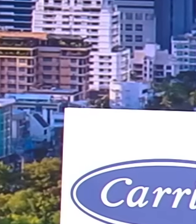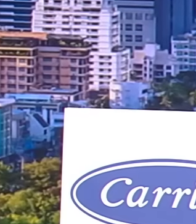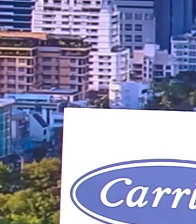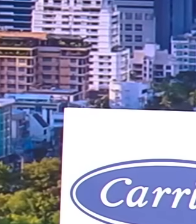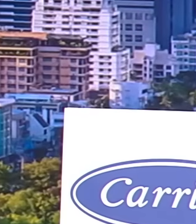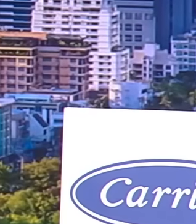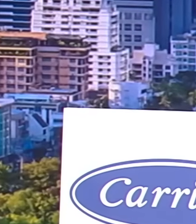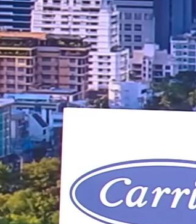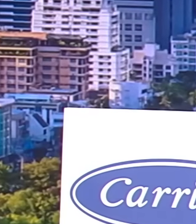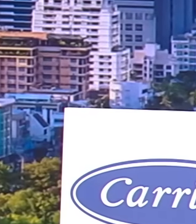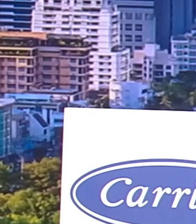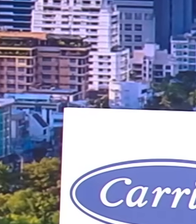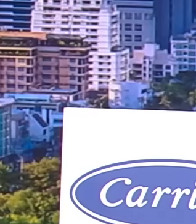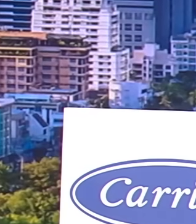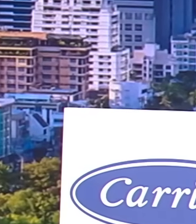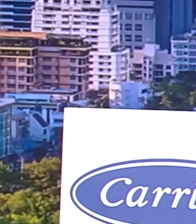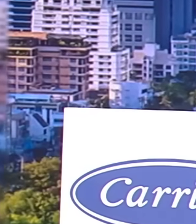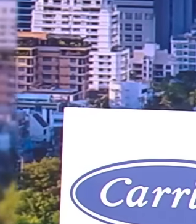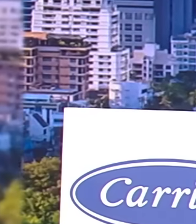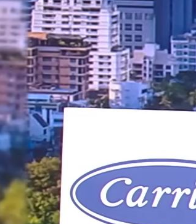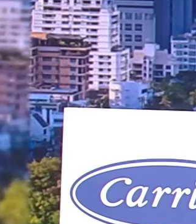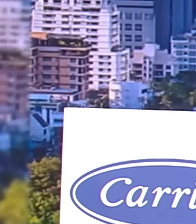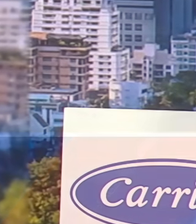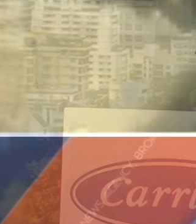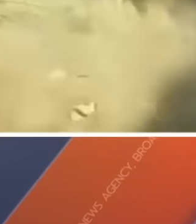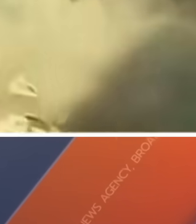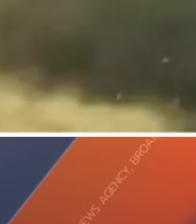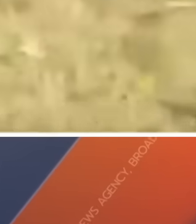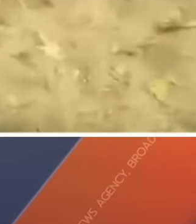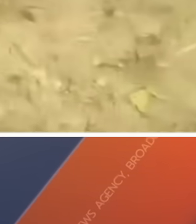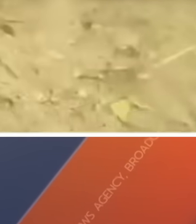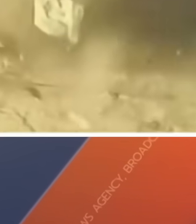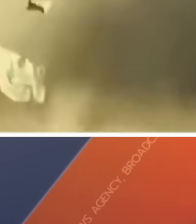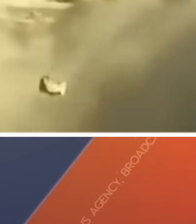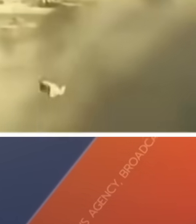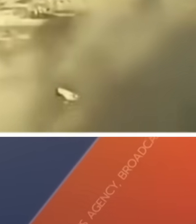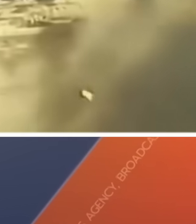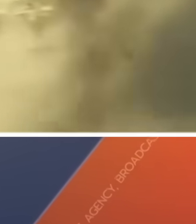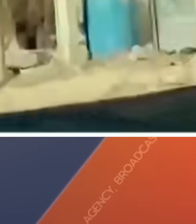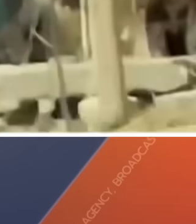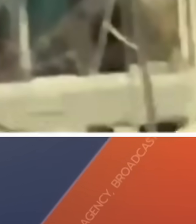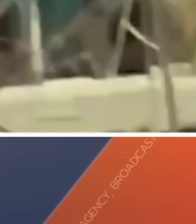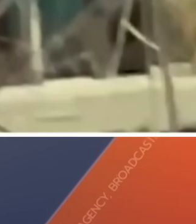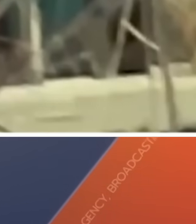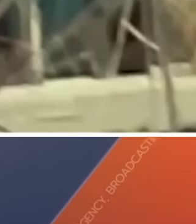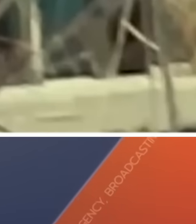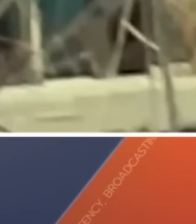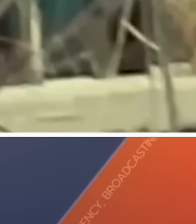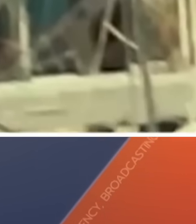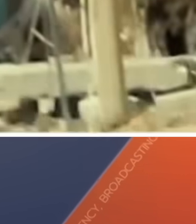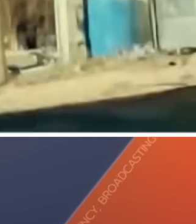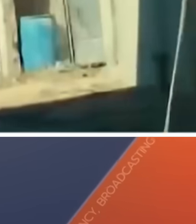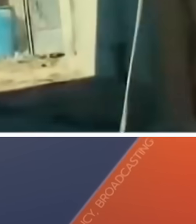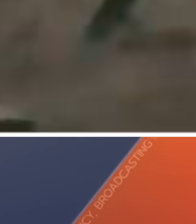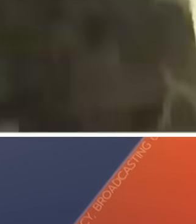ว่าอิสราเอลไม่เปิดการช่วยเหลือเข้าสู่ฉนวนกาซาขณะที่ความเคลื่อนไหวจากสหรัฐอเมริกาค่ะมีการอนุมัติขายก